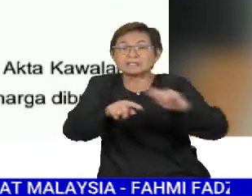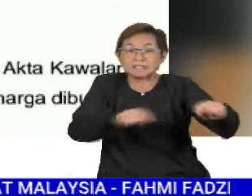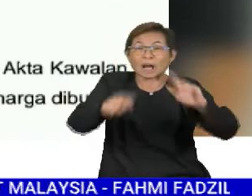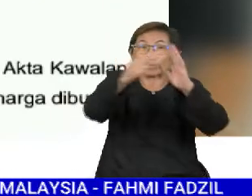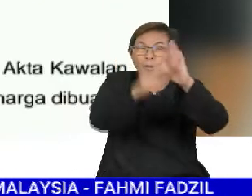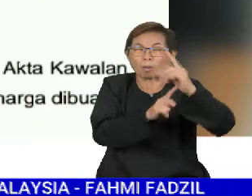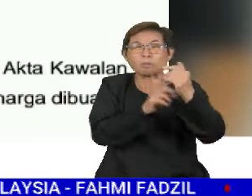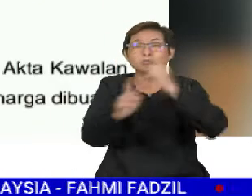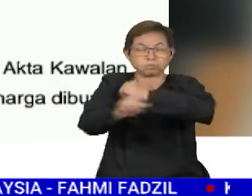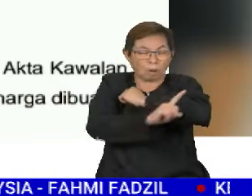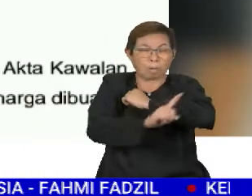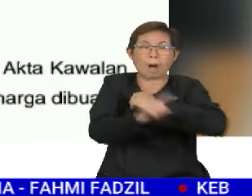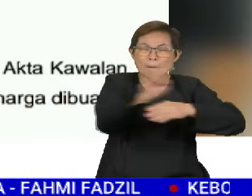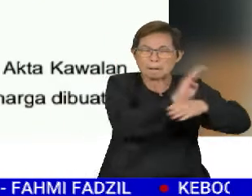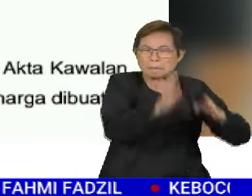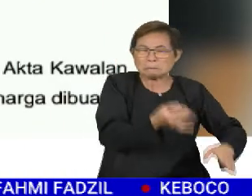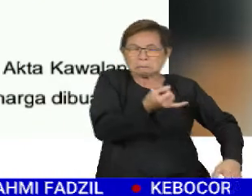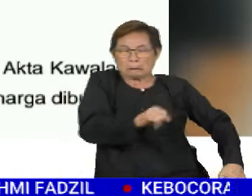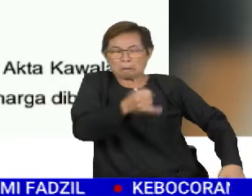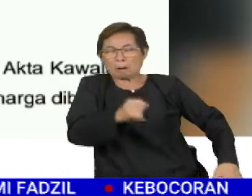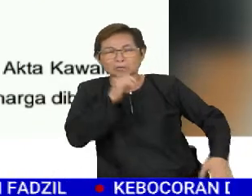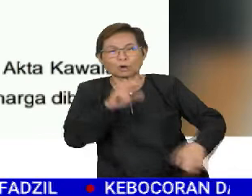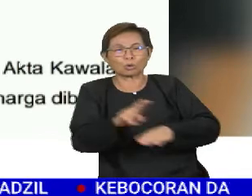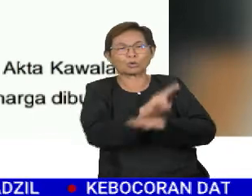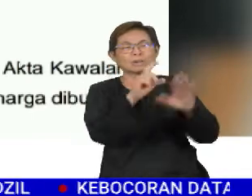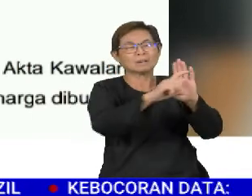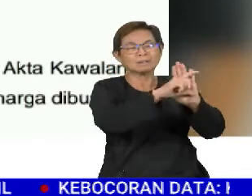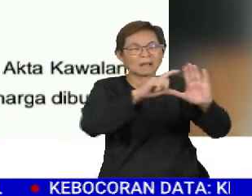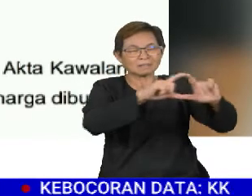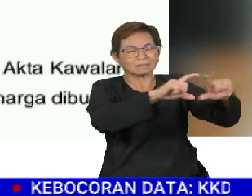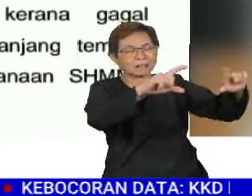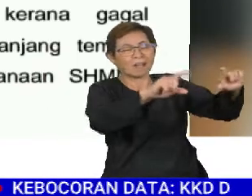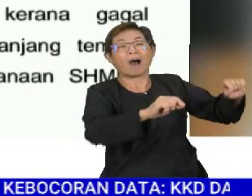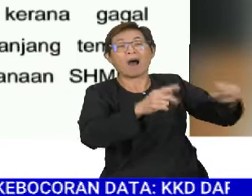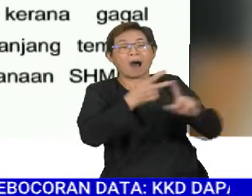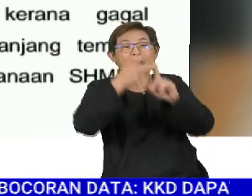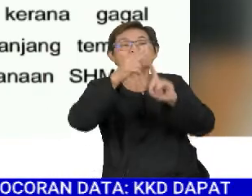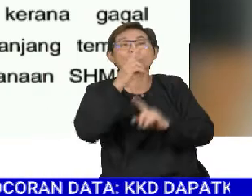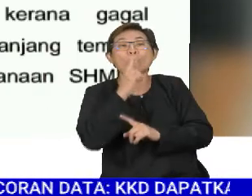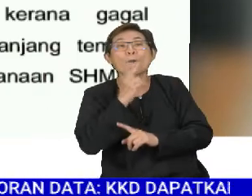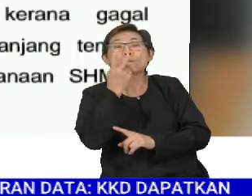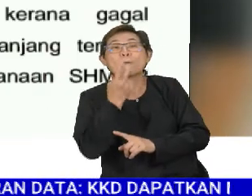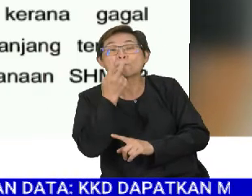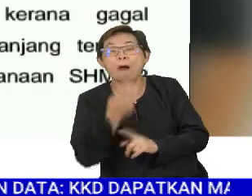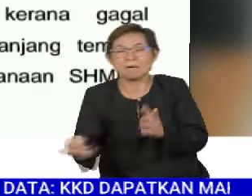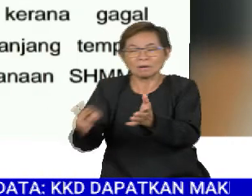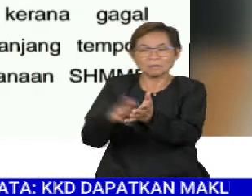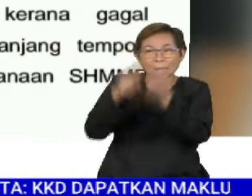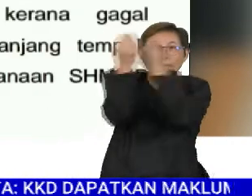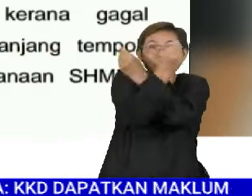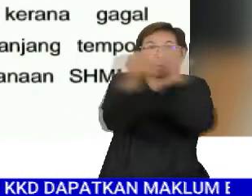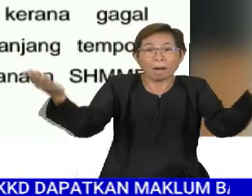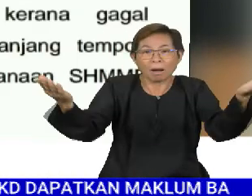terhadap penjaga yang didapati gagal menggunakan tanda harga khas warna merah jambu beliau meneruskan satu kenyataan